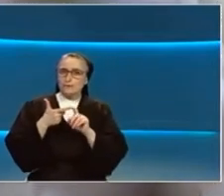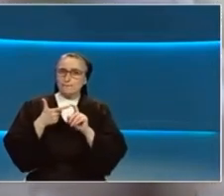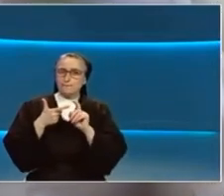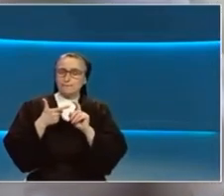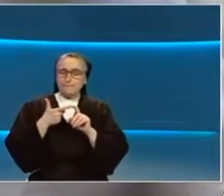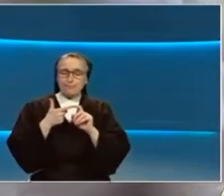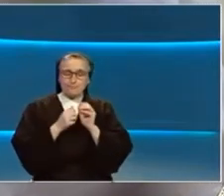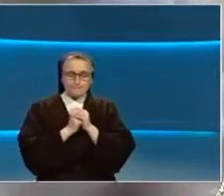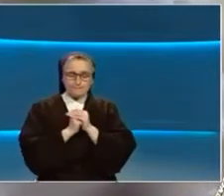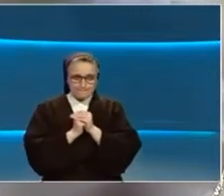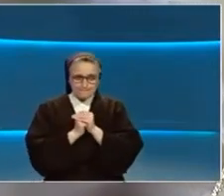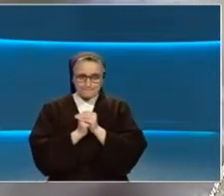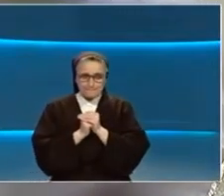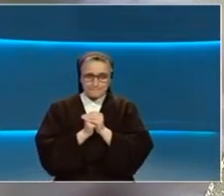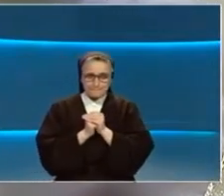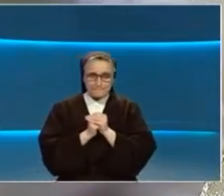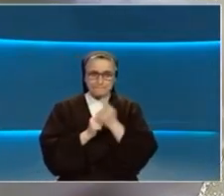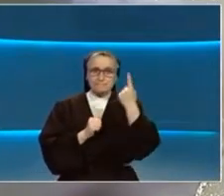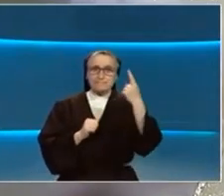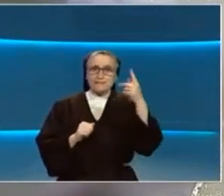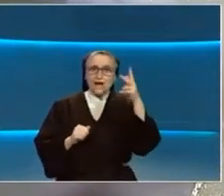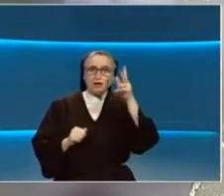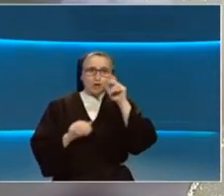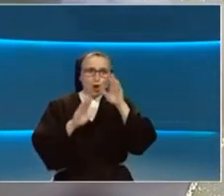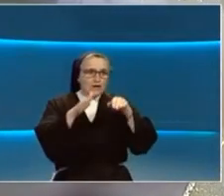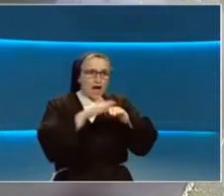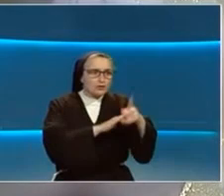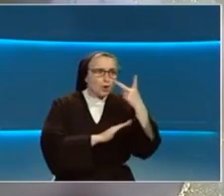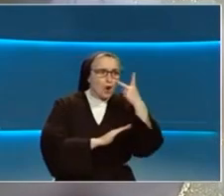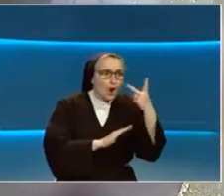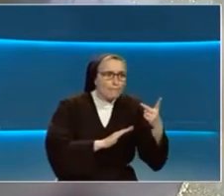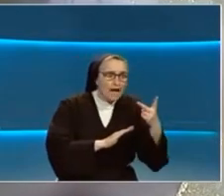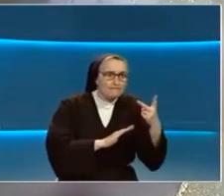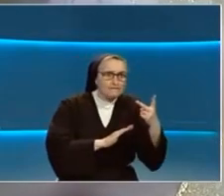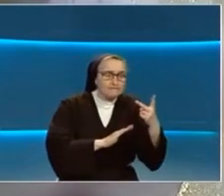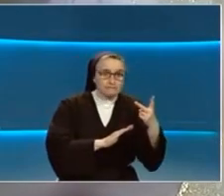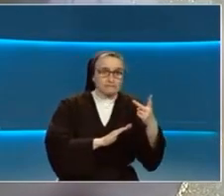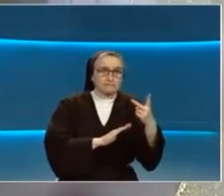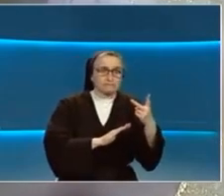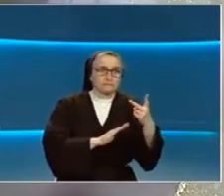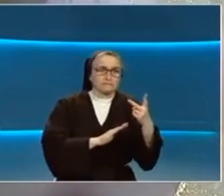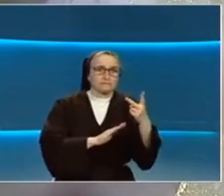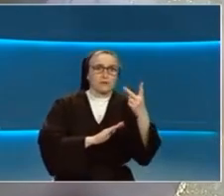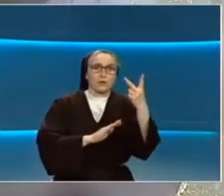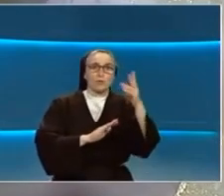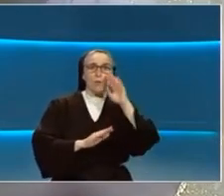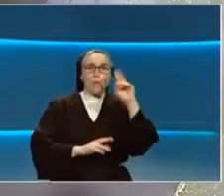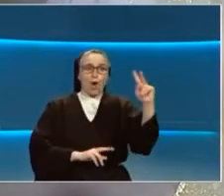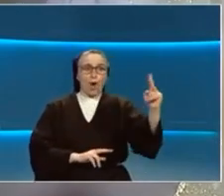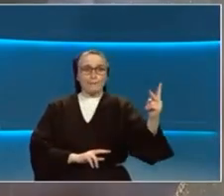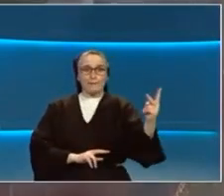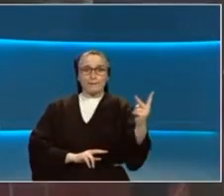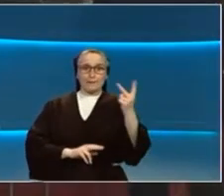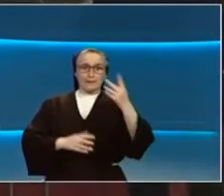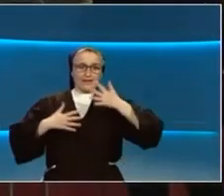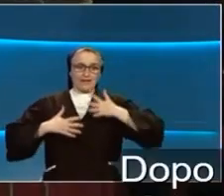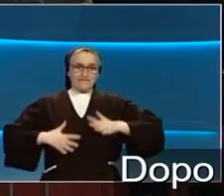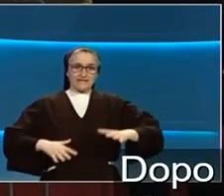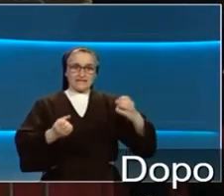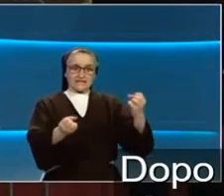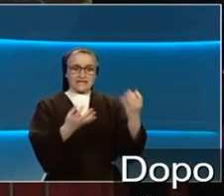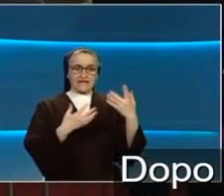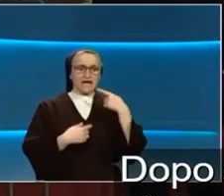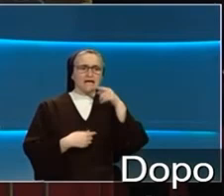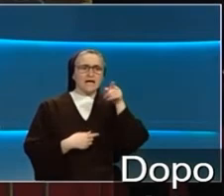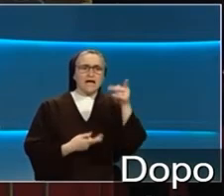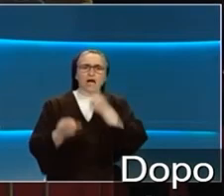그들은 빈 무덤을 확인했습니다. 그런데 눈부시게 차려입은 남자 둘이 어찌하여 살아계신 분을